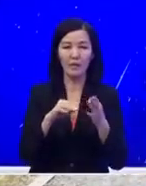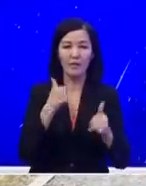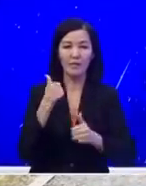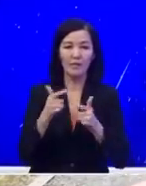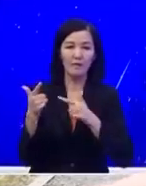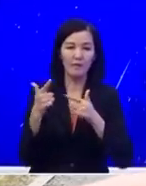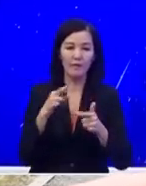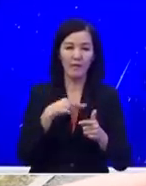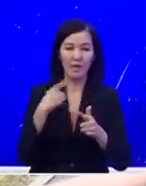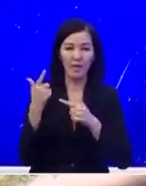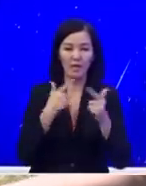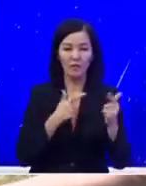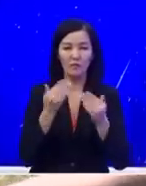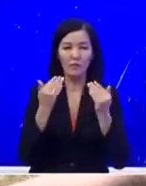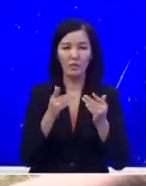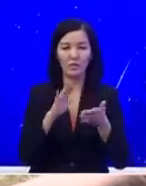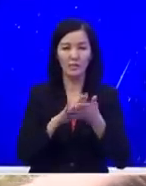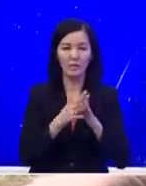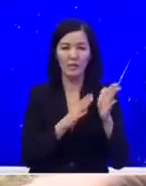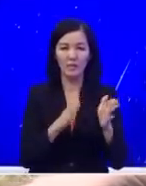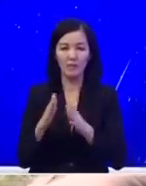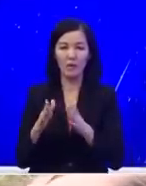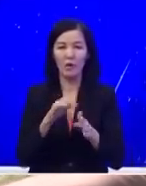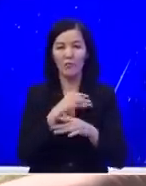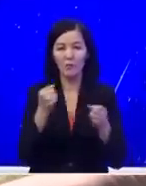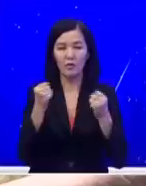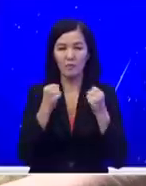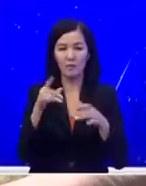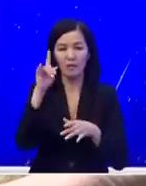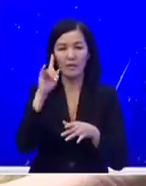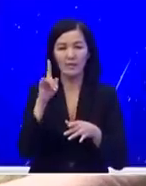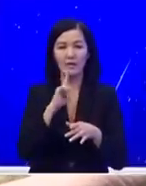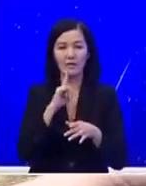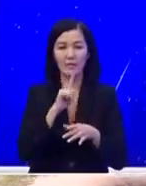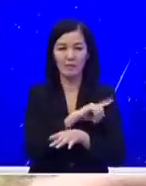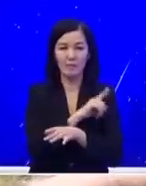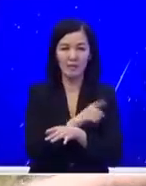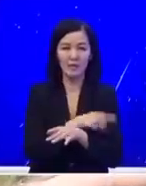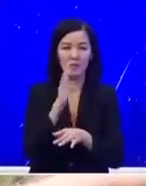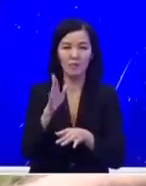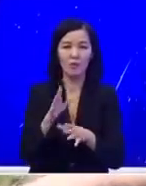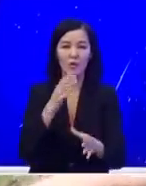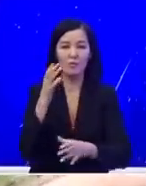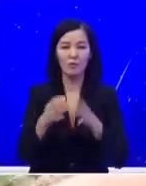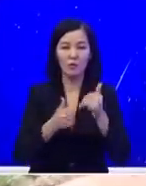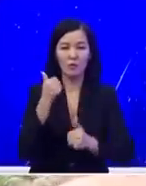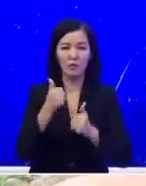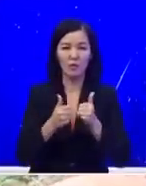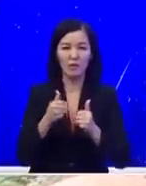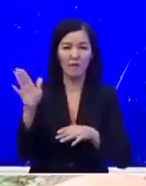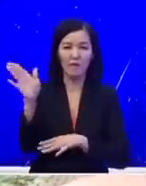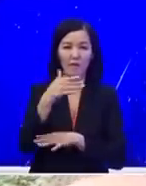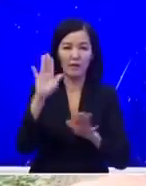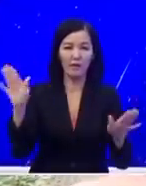Когда ситуация в стране и мире стабилизируется, думаю, многие спортсмены Казахстана станут только сильнее. И еще не раз на международной арене поднимут флаг